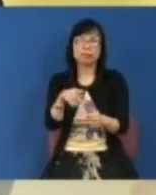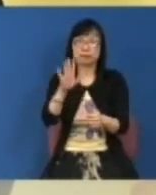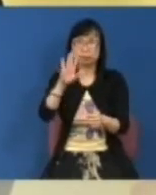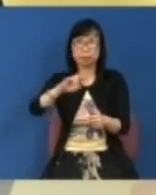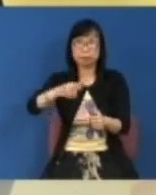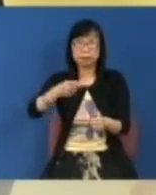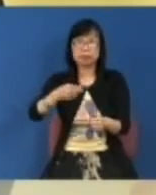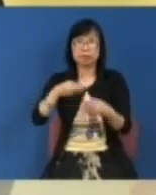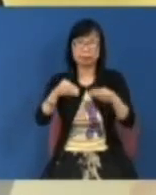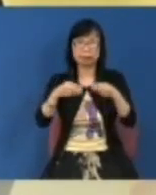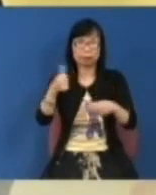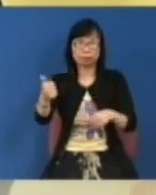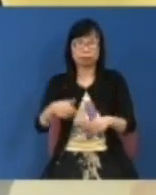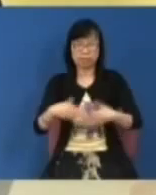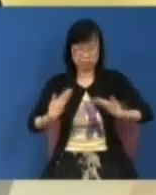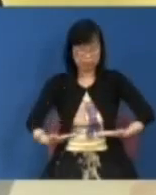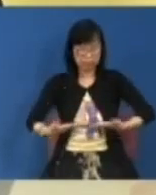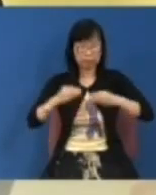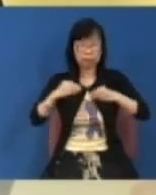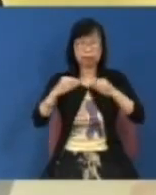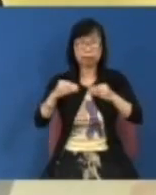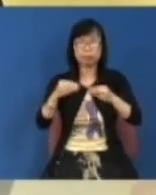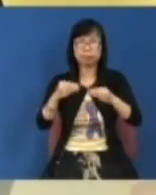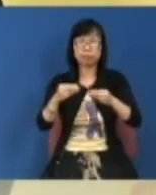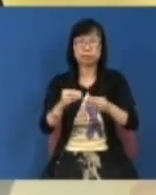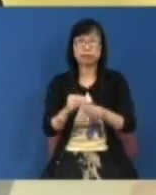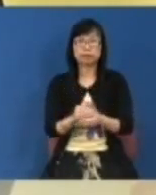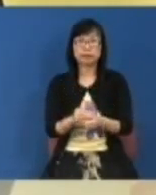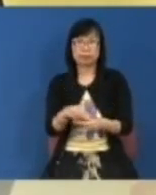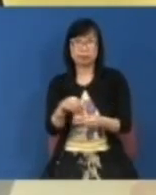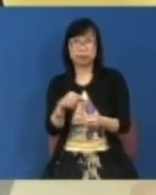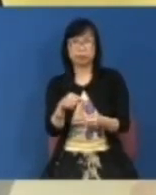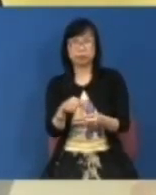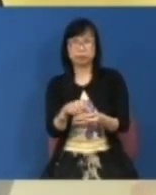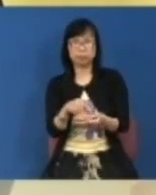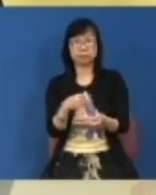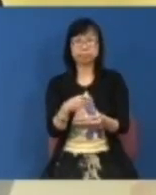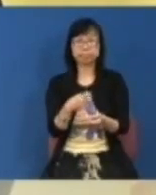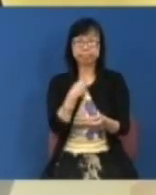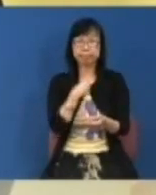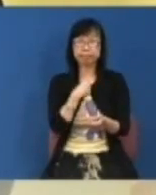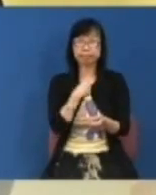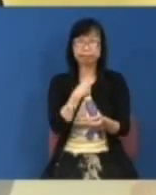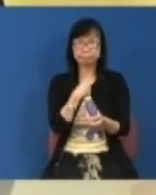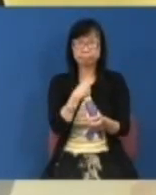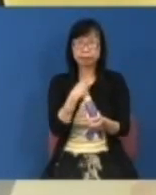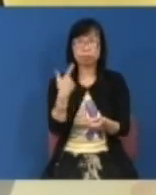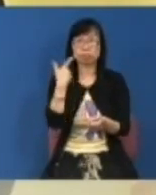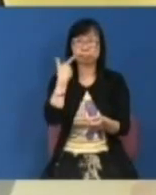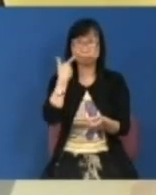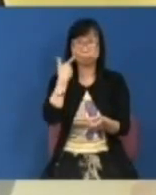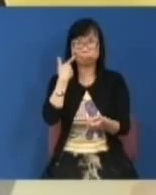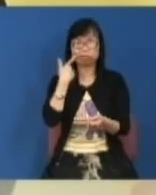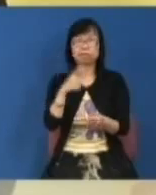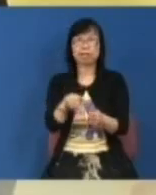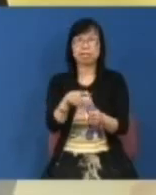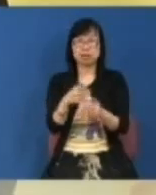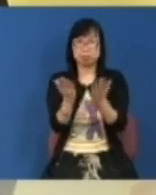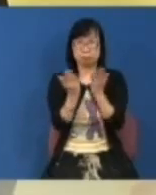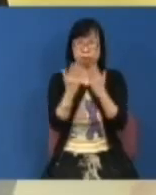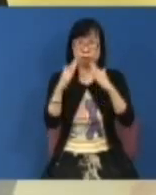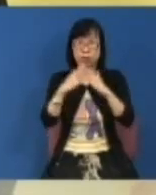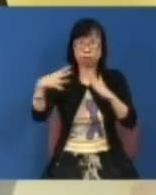們 現有的教育制度裡面都會說要在一定的 程度底下應該很嚴密的監察，校長簽名才用得